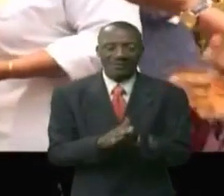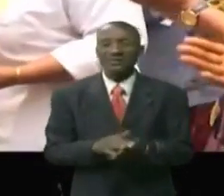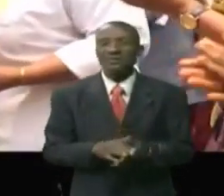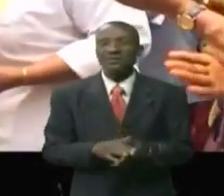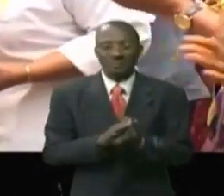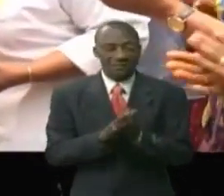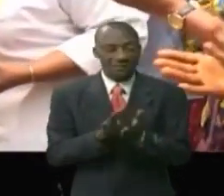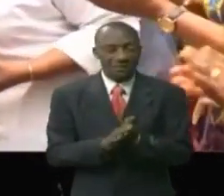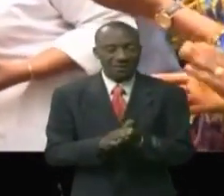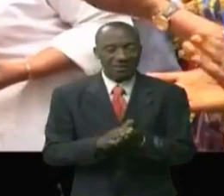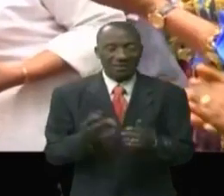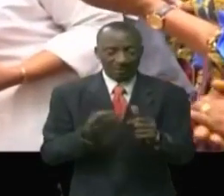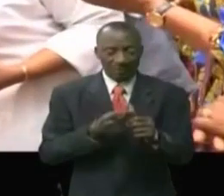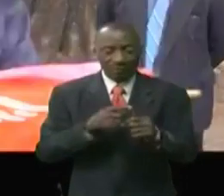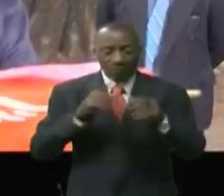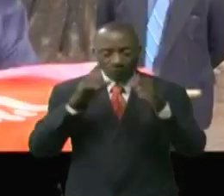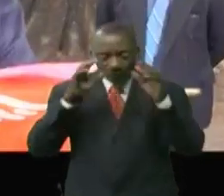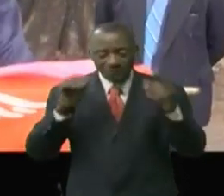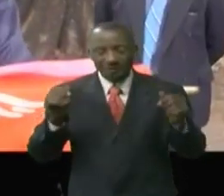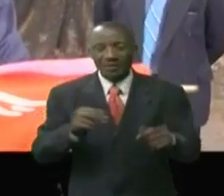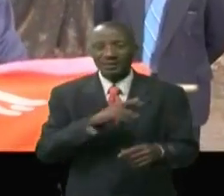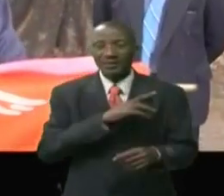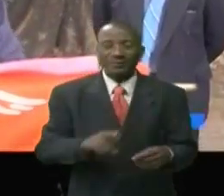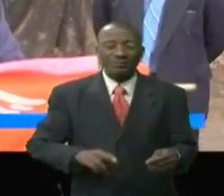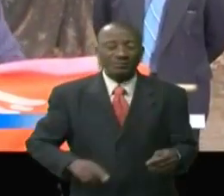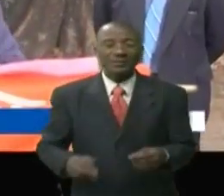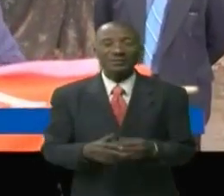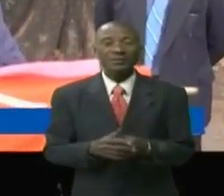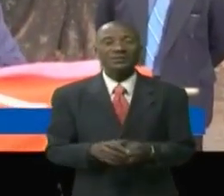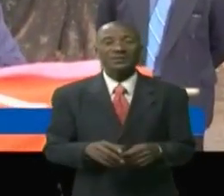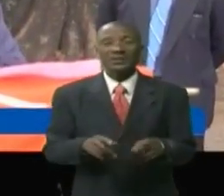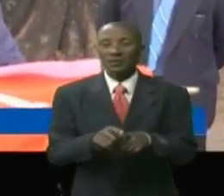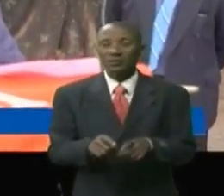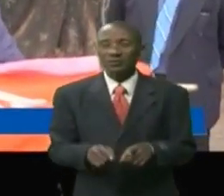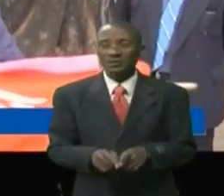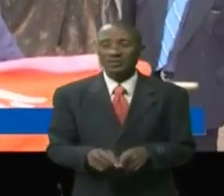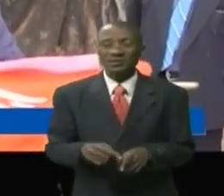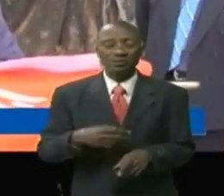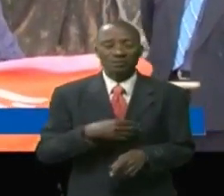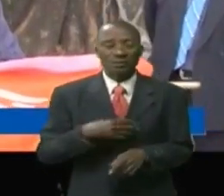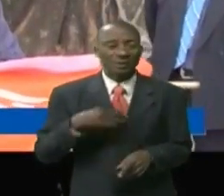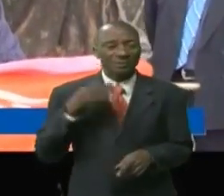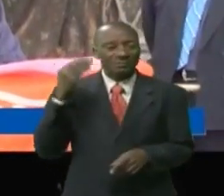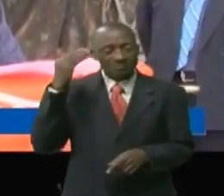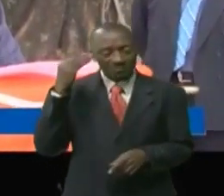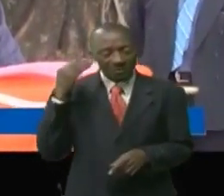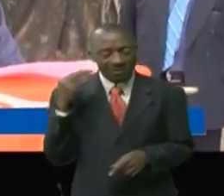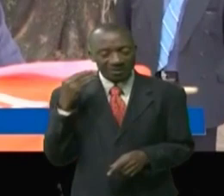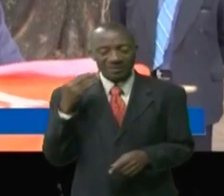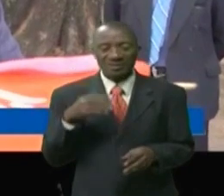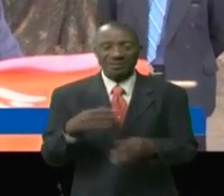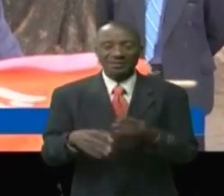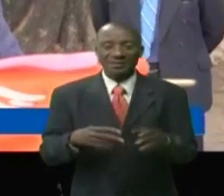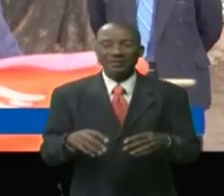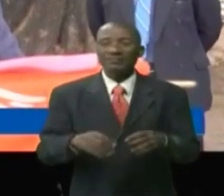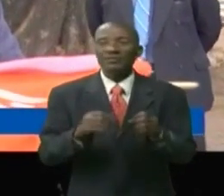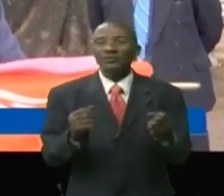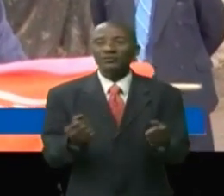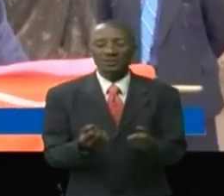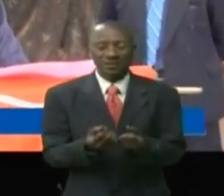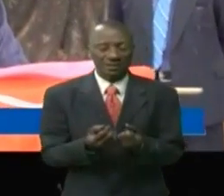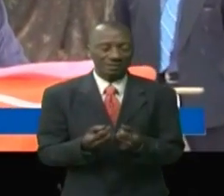avons en route que nous allons acheminer euh dans euh les